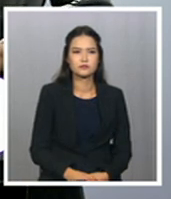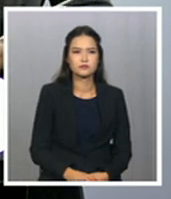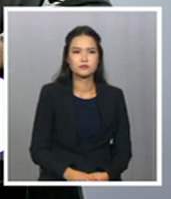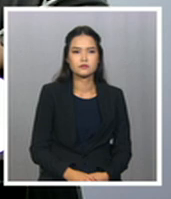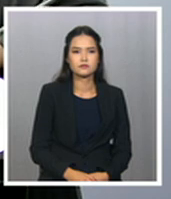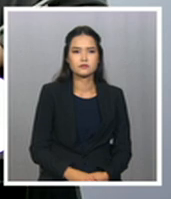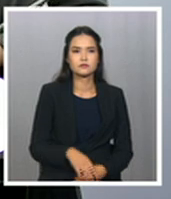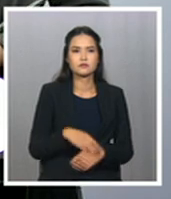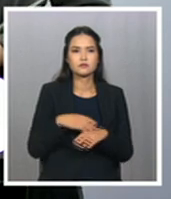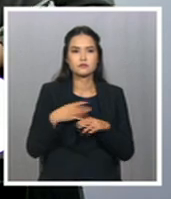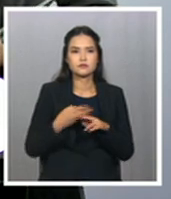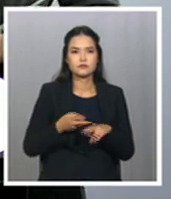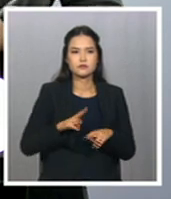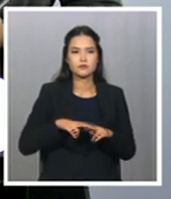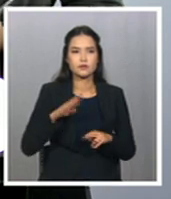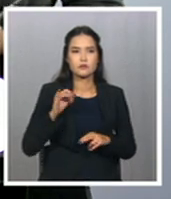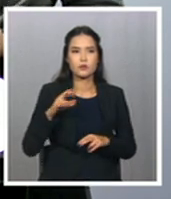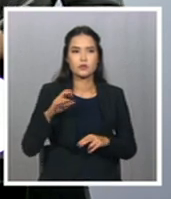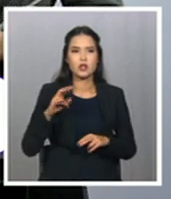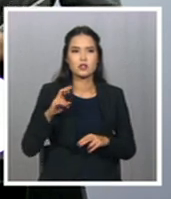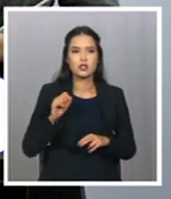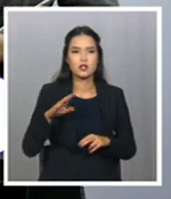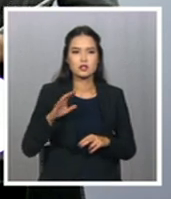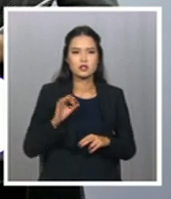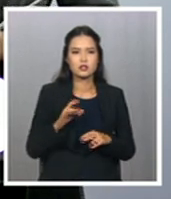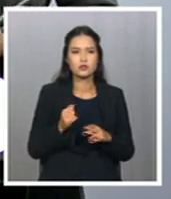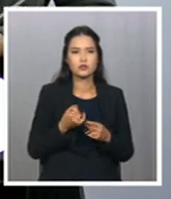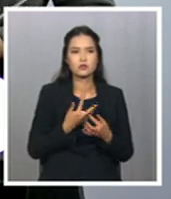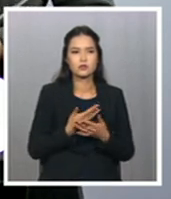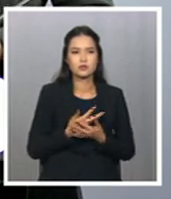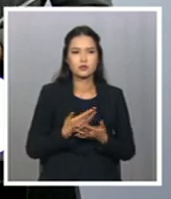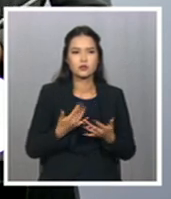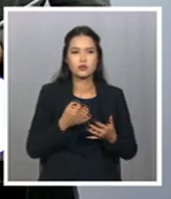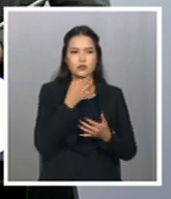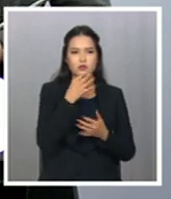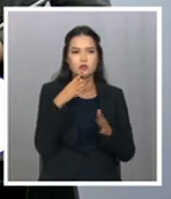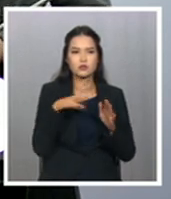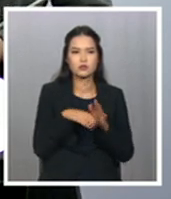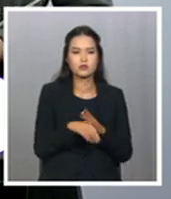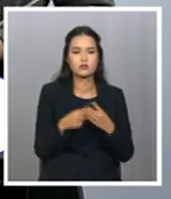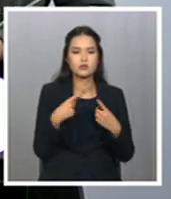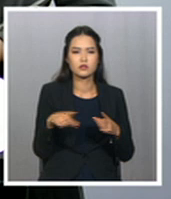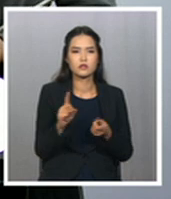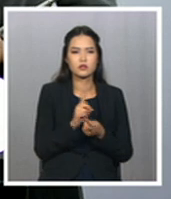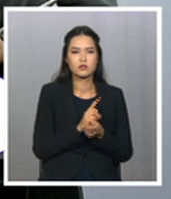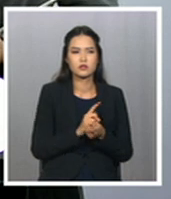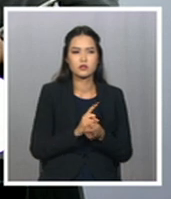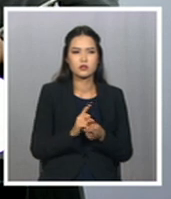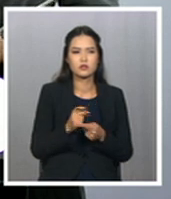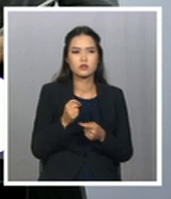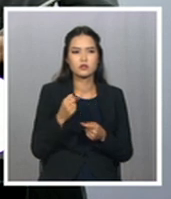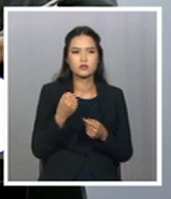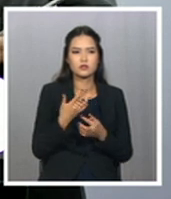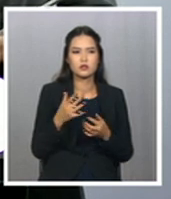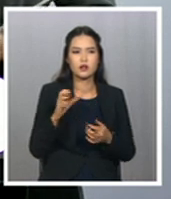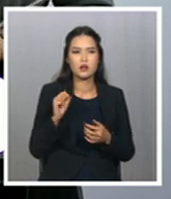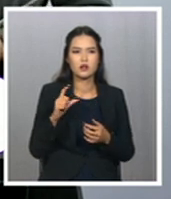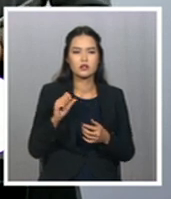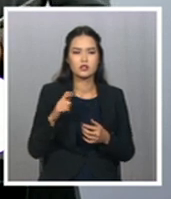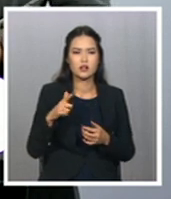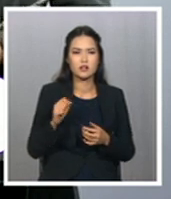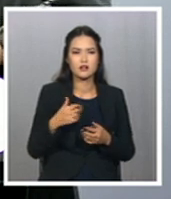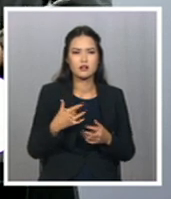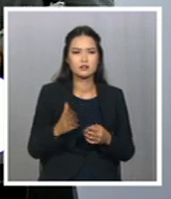Жалпы будандастыру дегеніміз тұқым қуалаушылық ақпаратында өзгешеліктері бар екі ағзаларды шағылыстыру болып табылады.